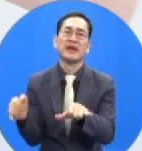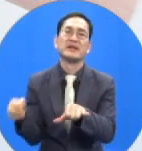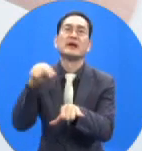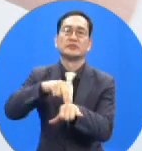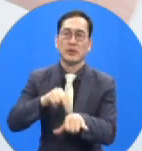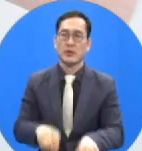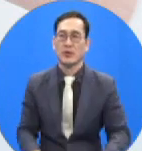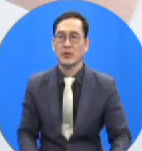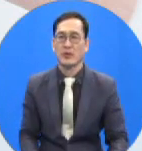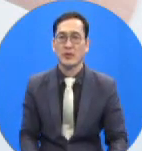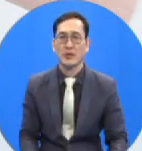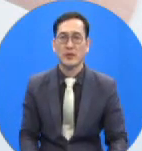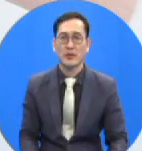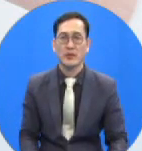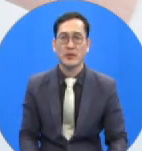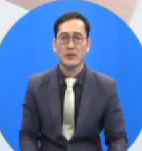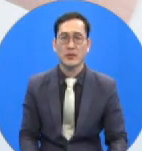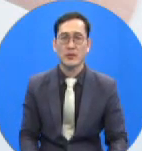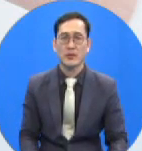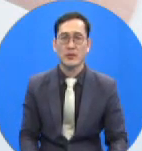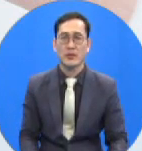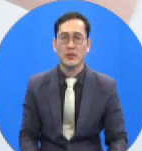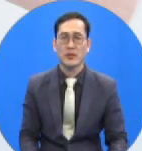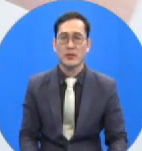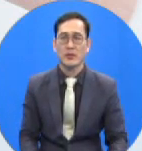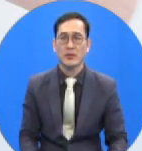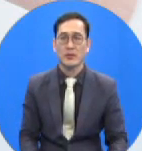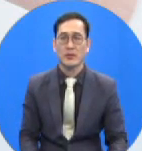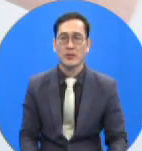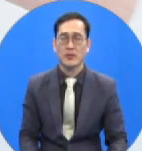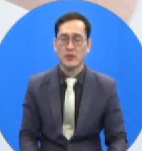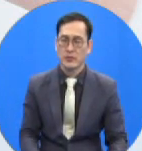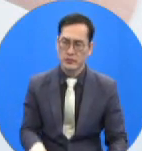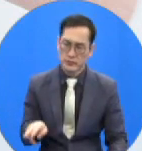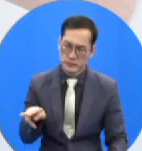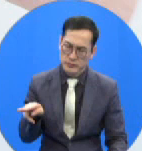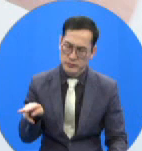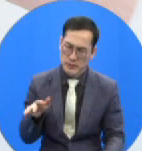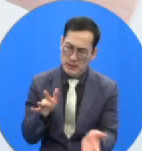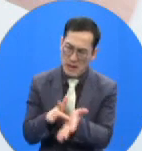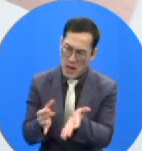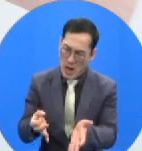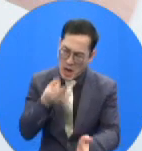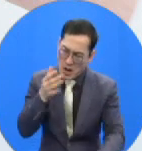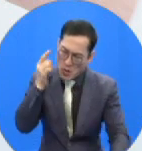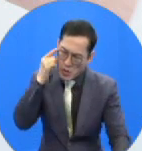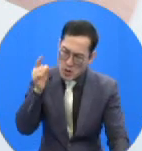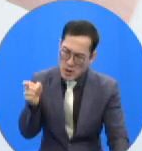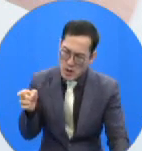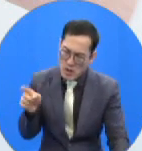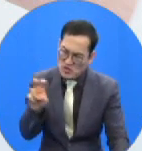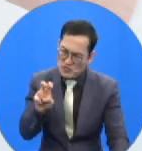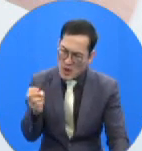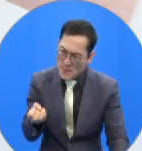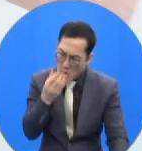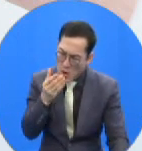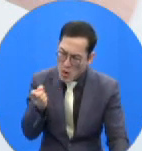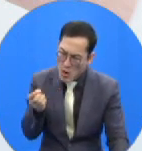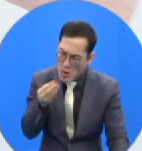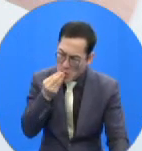해열제를 20알이나, 그 유학생은 왜 그랬을까? 이 의도를 오늘 파악해야 됩니다. 왜 본인은 해열제를 20알이나